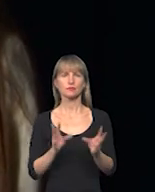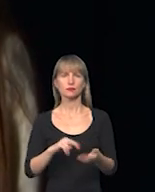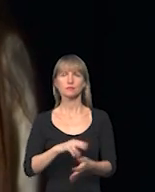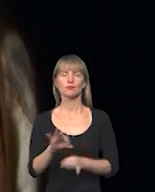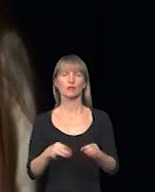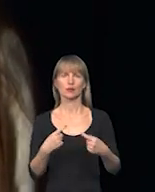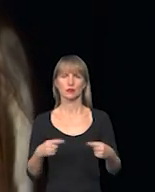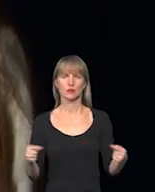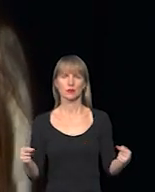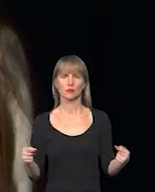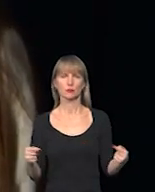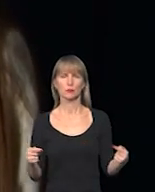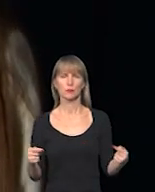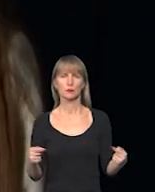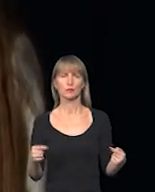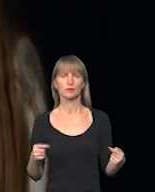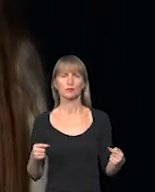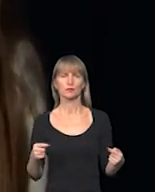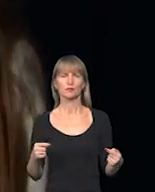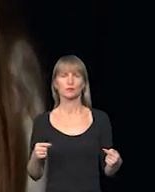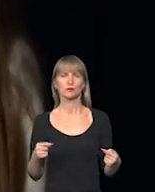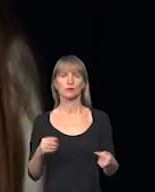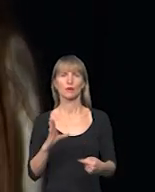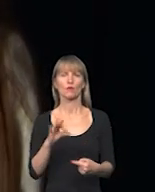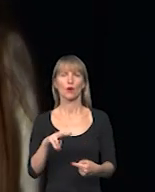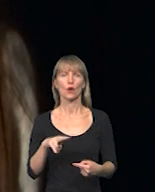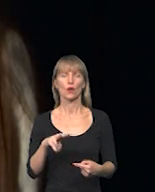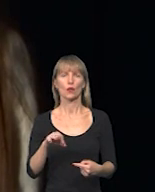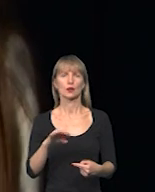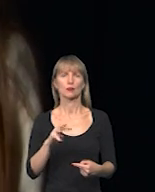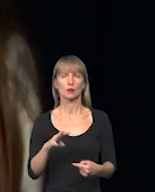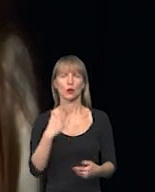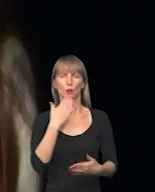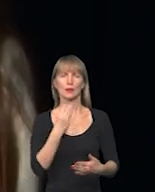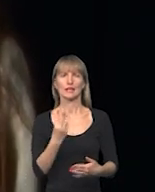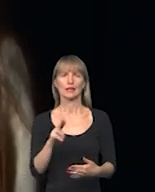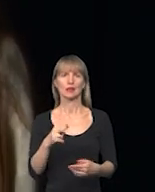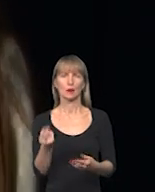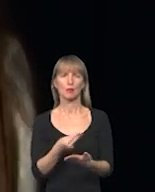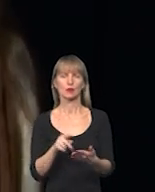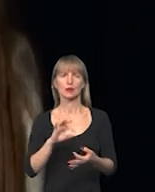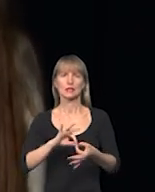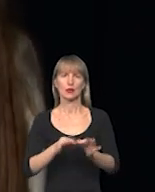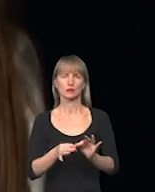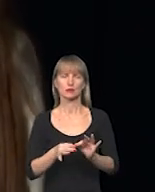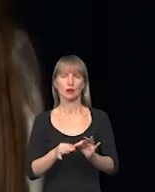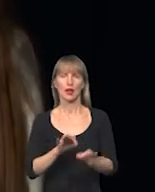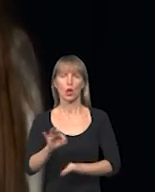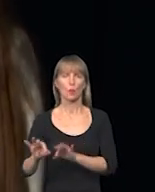різні. Володя дуже любить 3D-малюнки, там також складна геометрія.